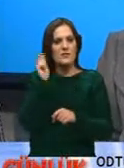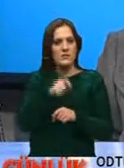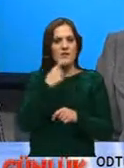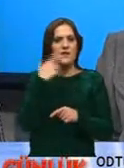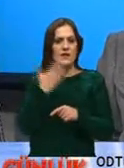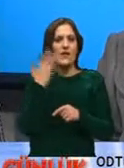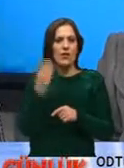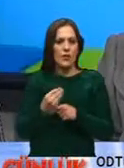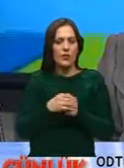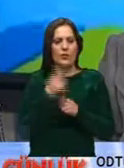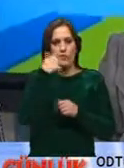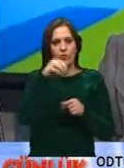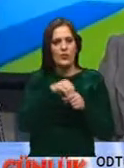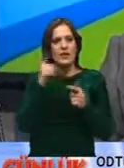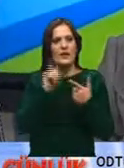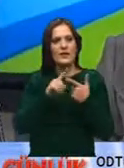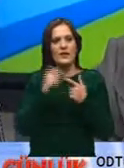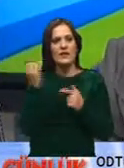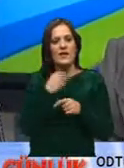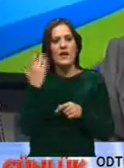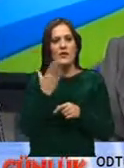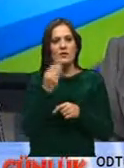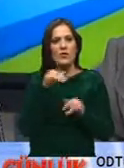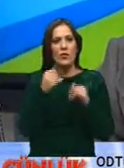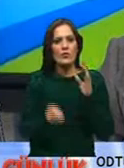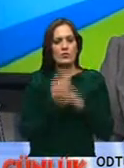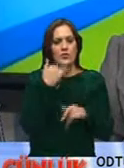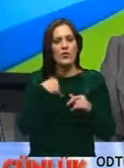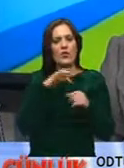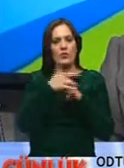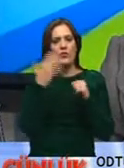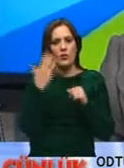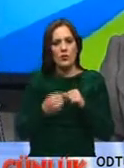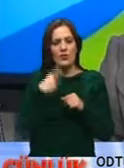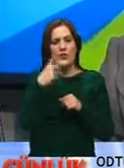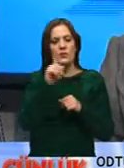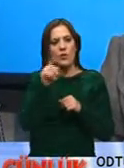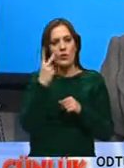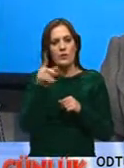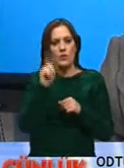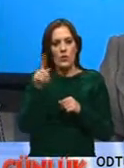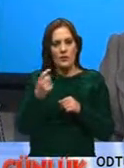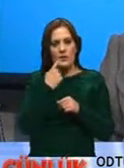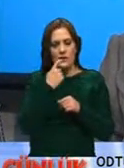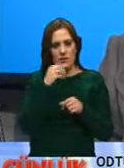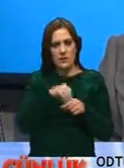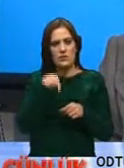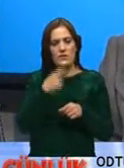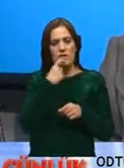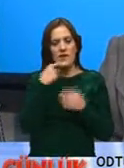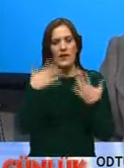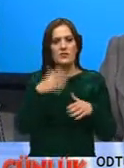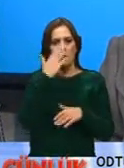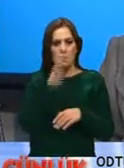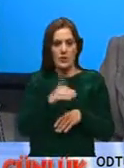ettiğimiz yıllarda oldu yani. Türkiye iki kez en çok oyun çıkaran ülke oldu. 2010 ve 2011 yılında. Bu seneyi de